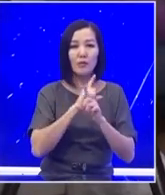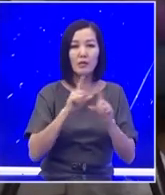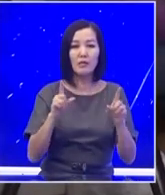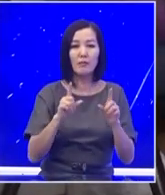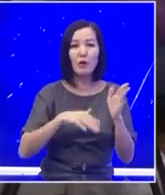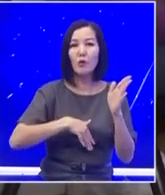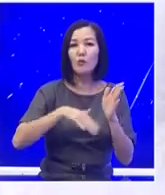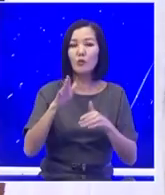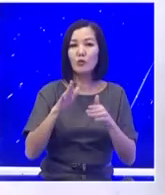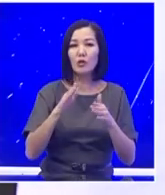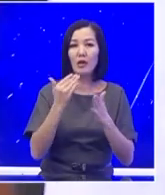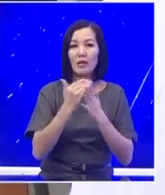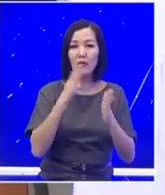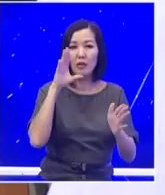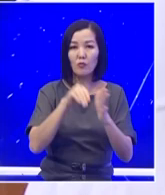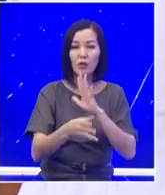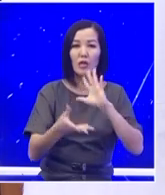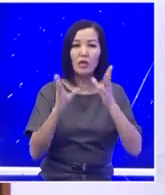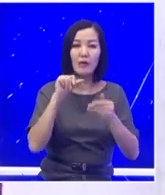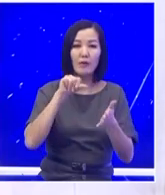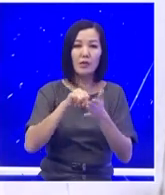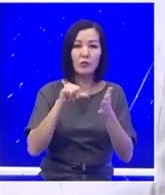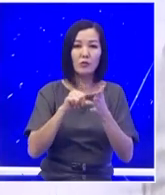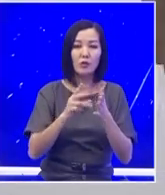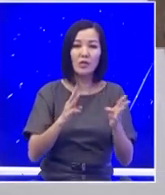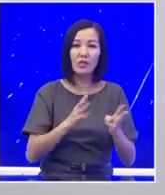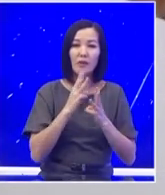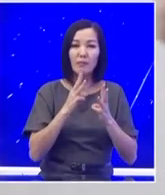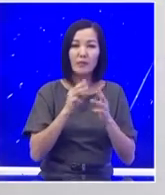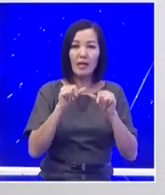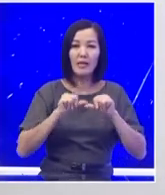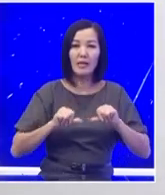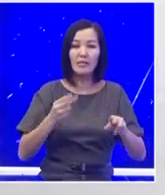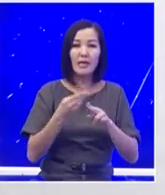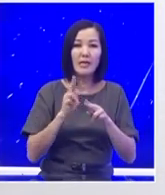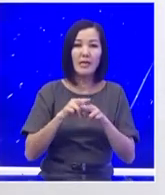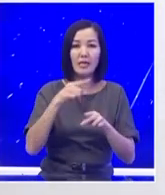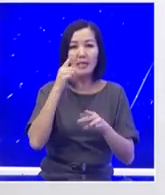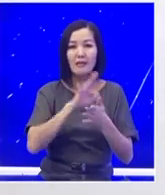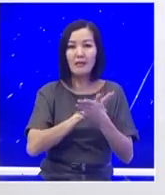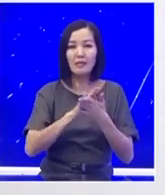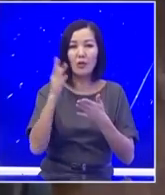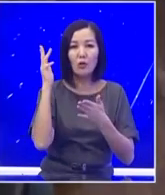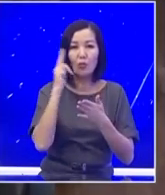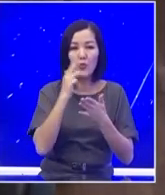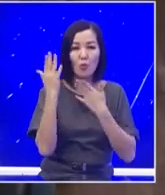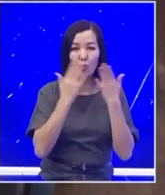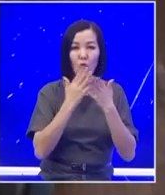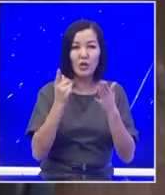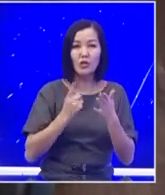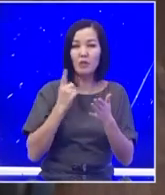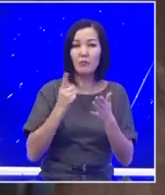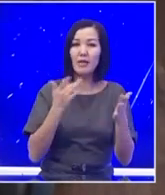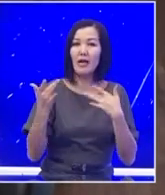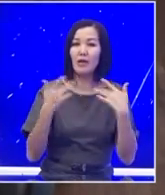өрендері үздіктер қатарынан көрінді. Жалпы қатысушылардың шабытын бағалаған қазылар ең алдымен тіл тазалығы, оқу шеберлігі,